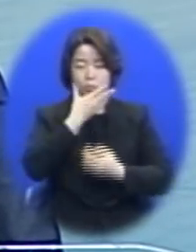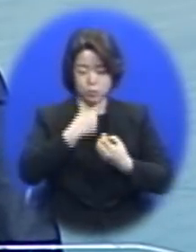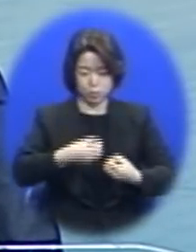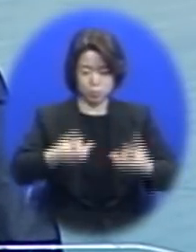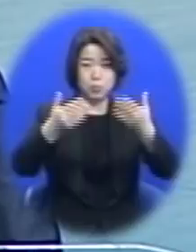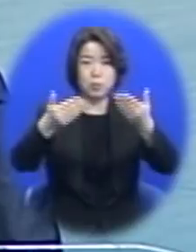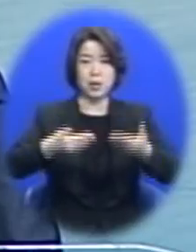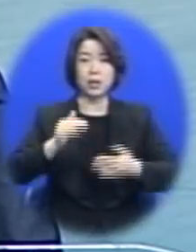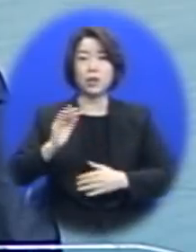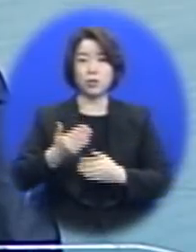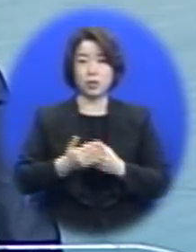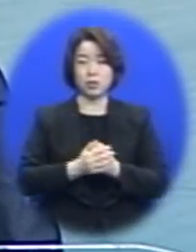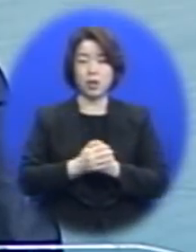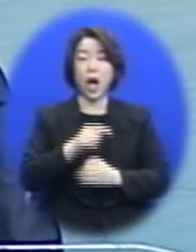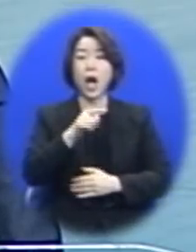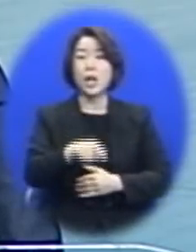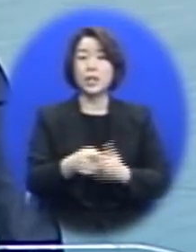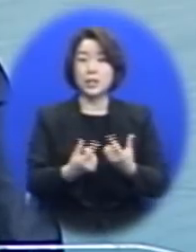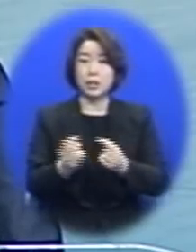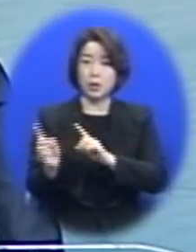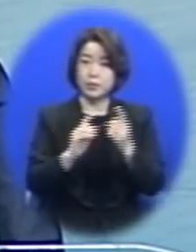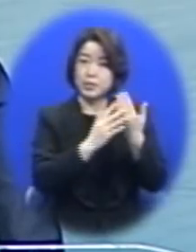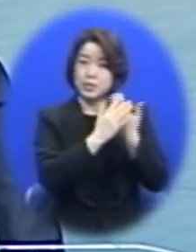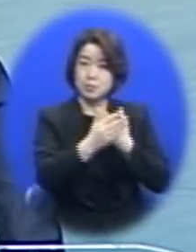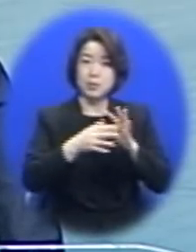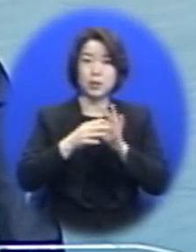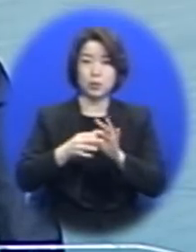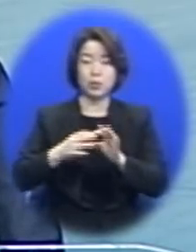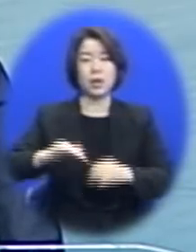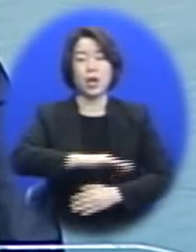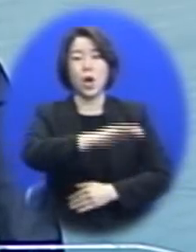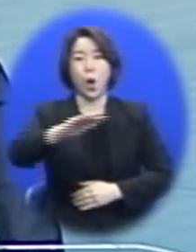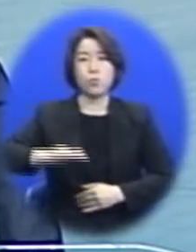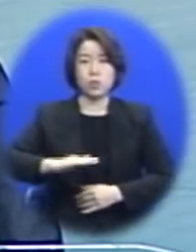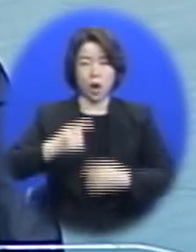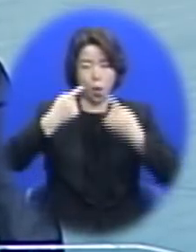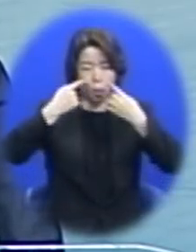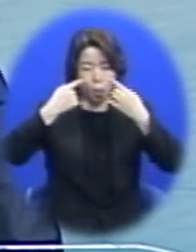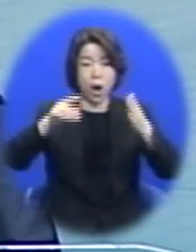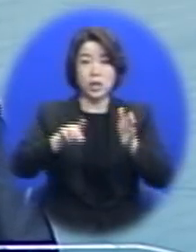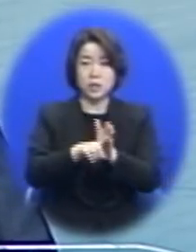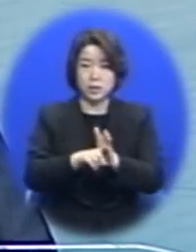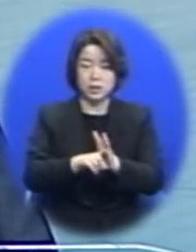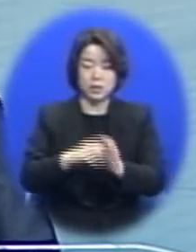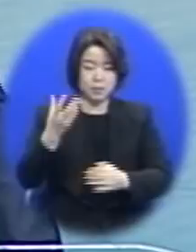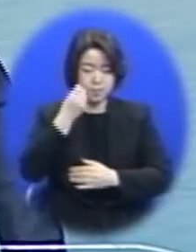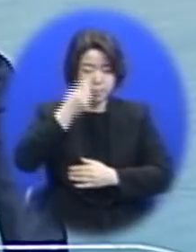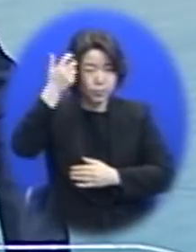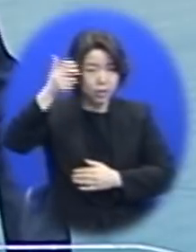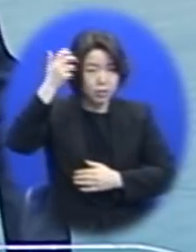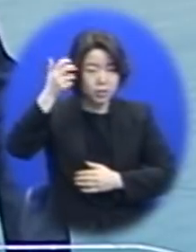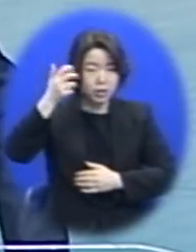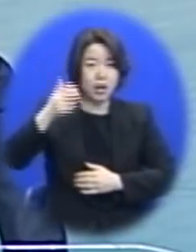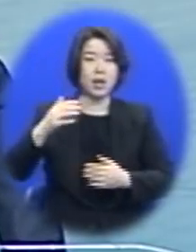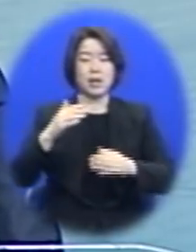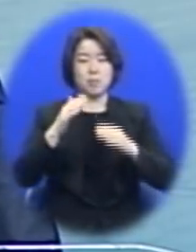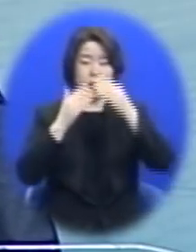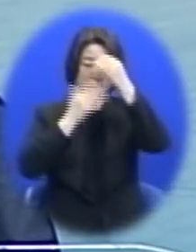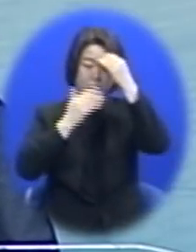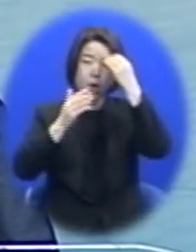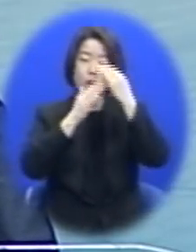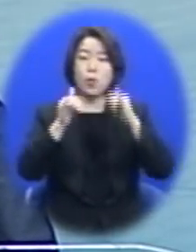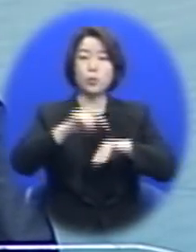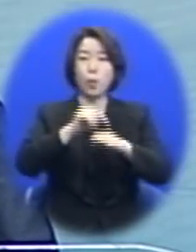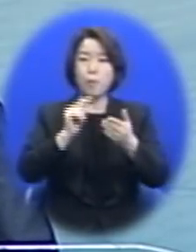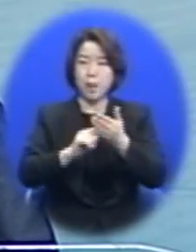되었다 이런 집회를 통하여 우리가 확신하는 많은 성령께서 한국인들의 마음을 움직여 현재의